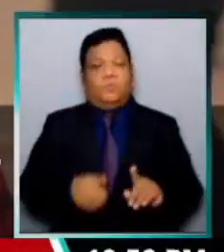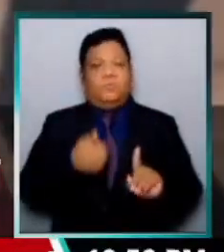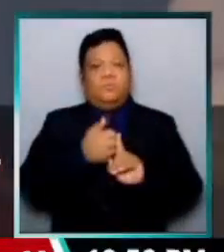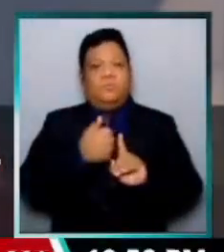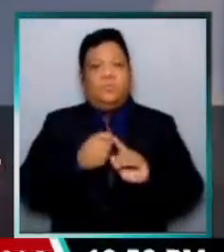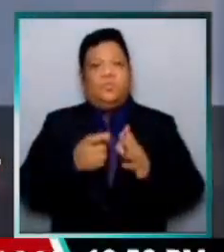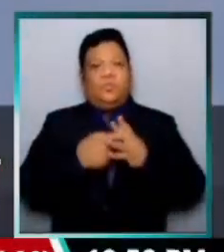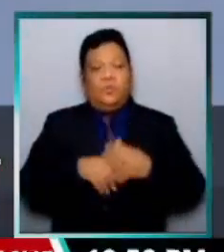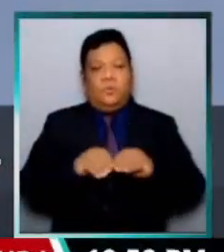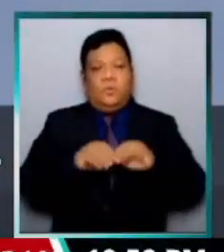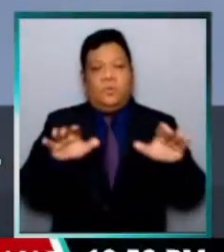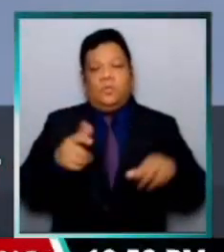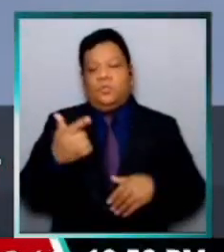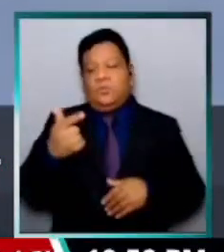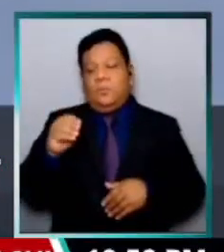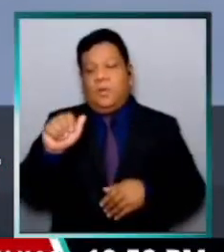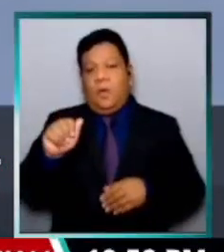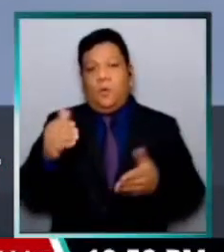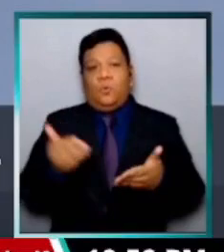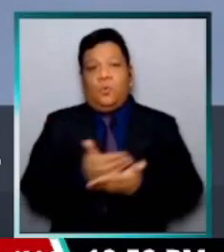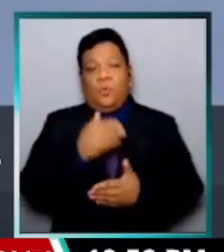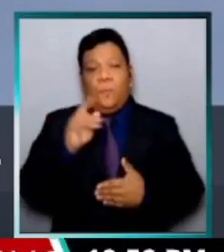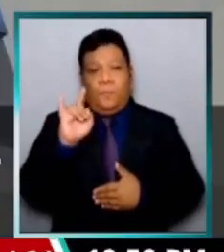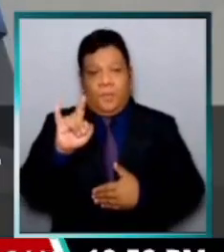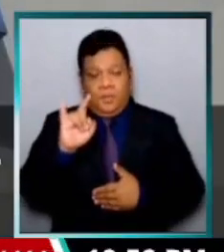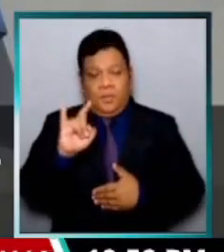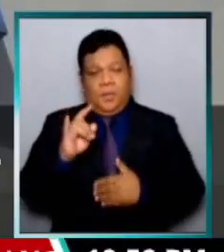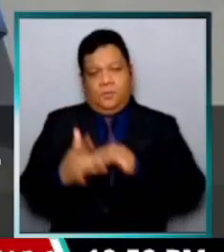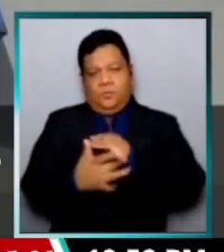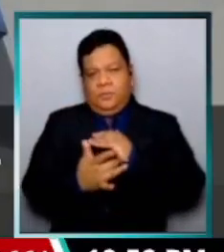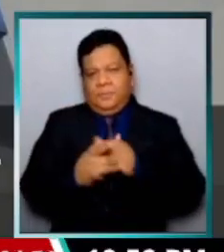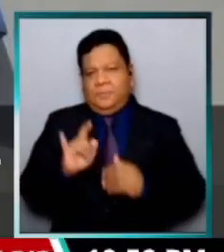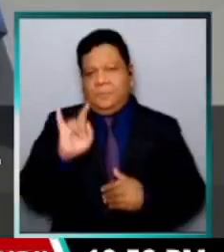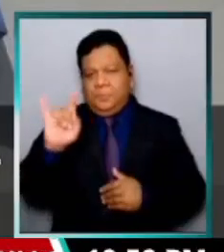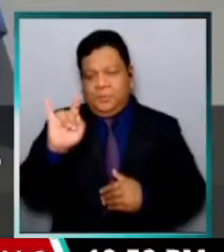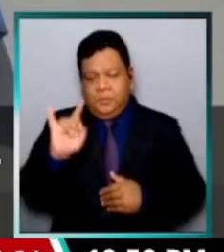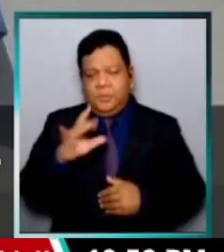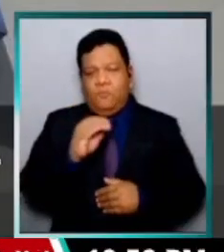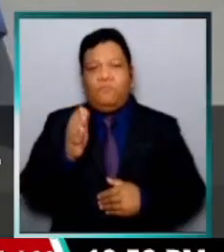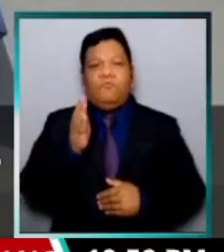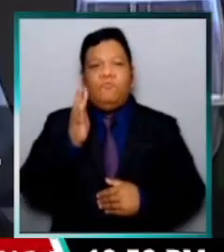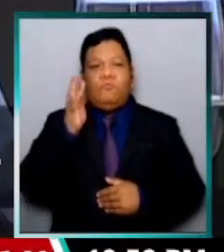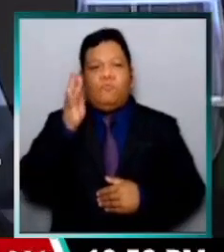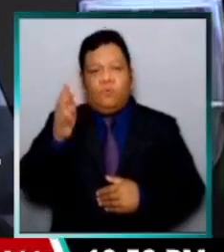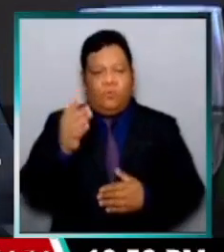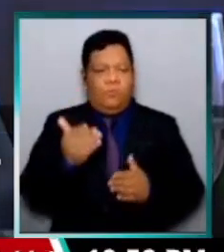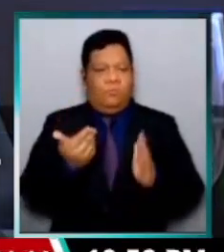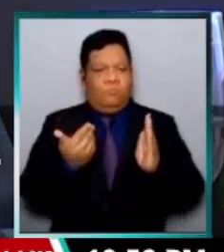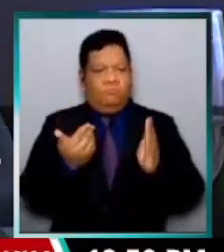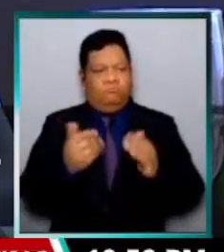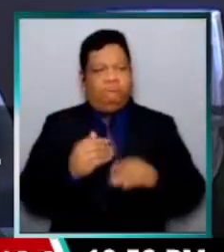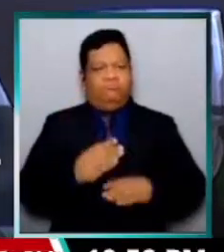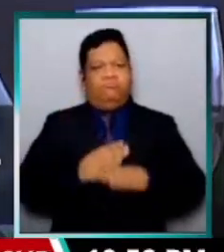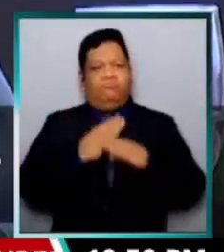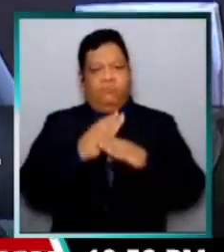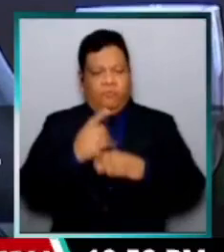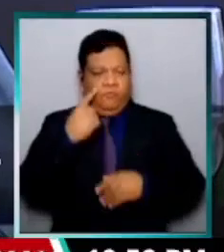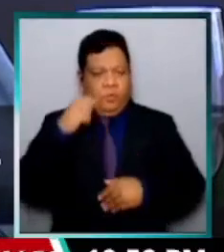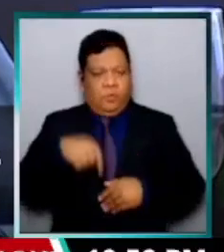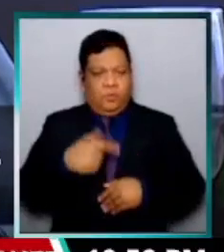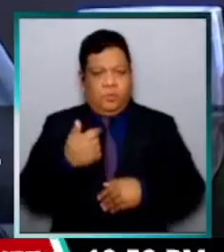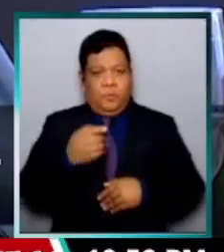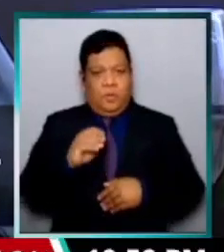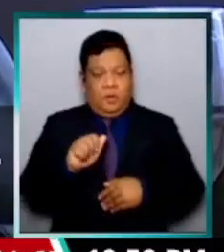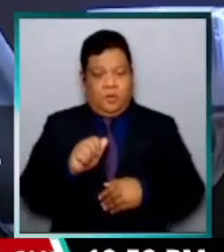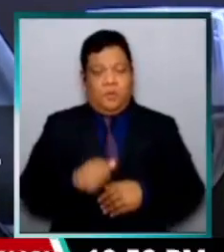Media, ang Digital Media at Technology Arm at future-proofing agent ng GMA. Bilang pangulo ng GMA